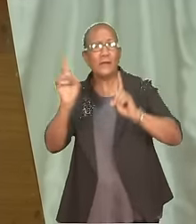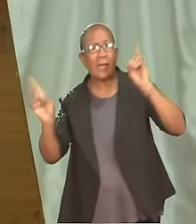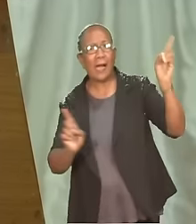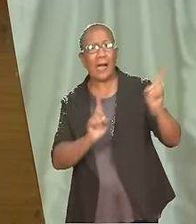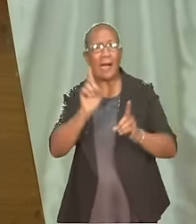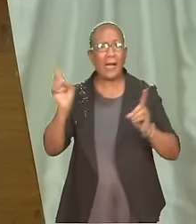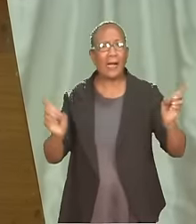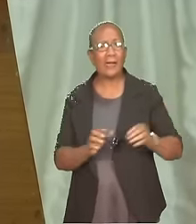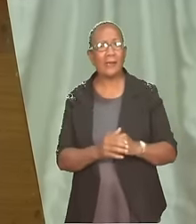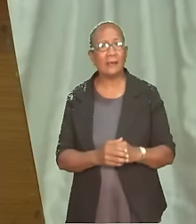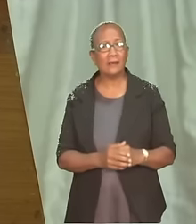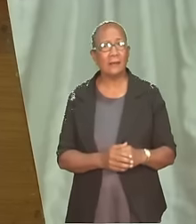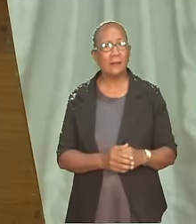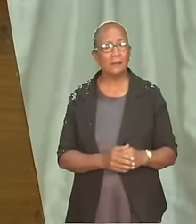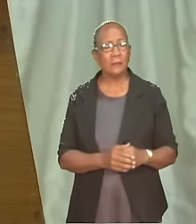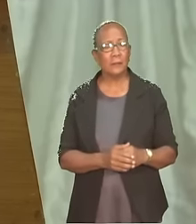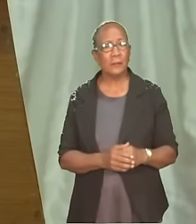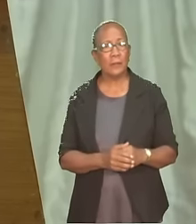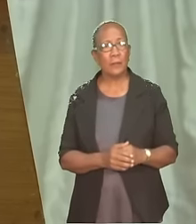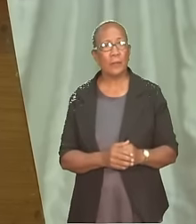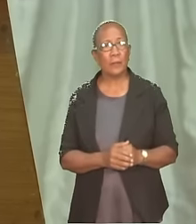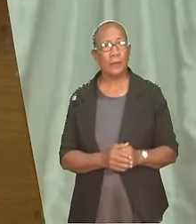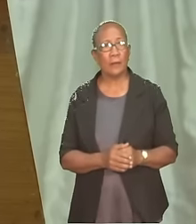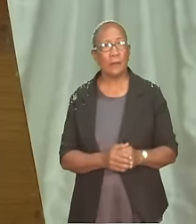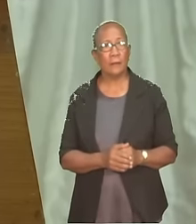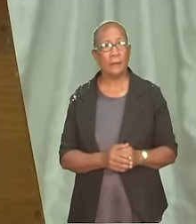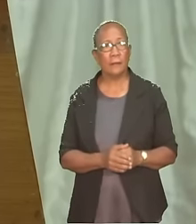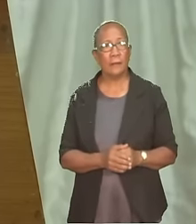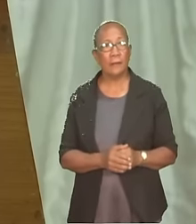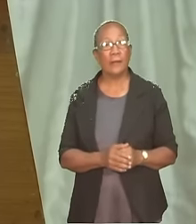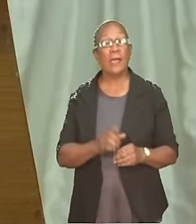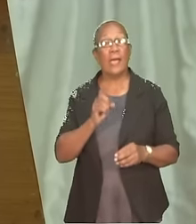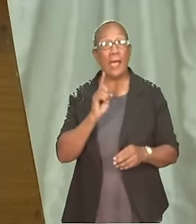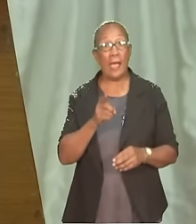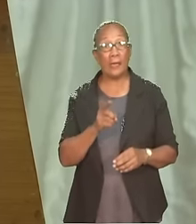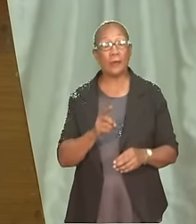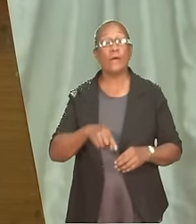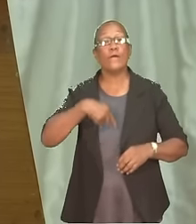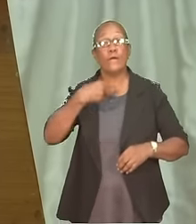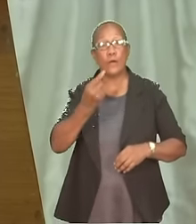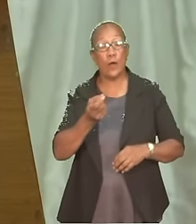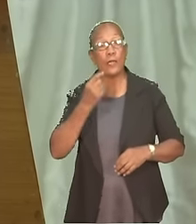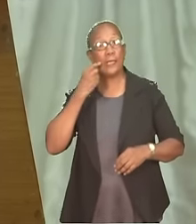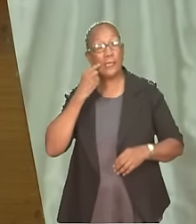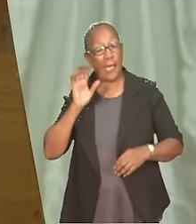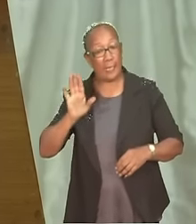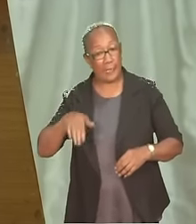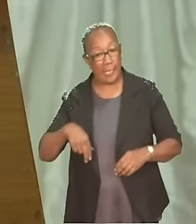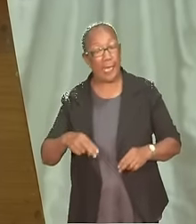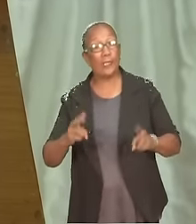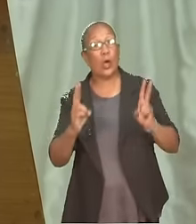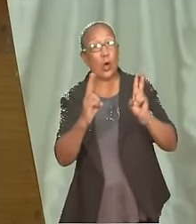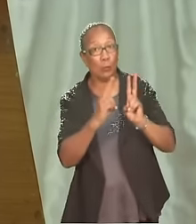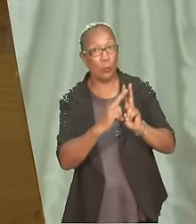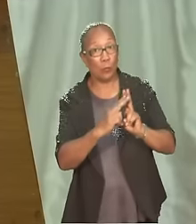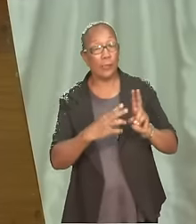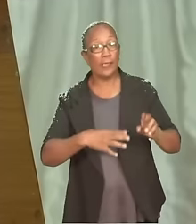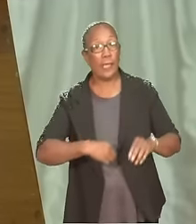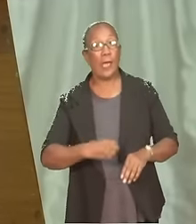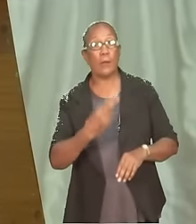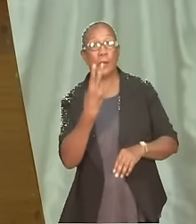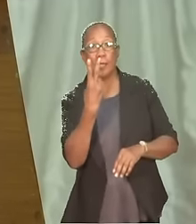En ik heb een beroep op hen gedaan. En reeds volgende dag na die ontmoeting hebben 2 banken